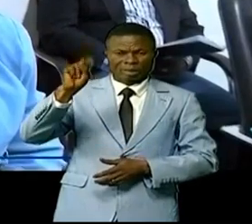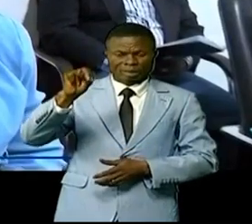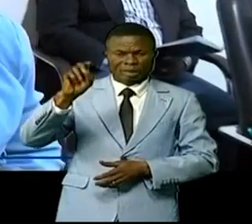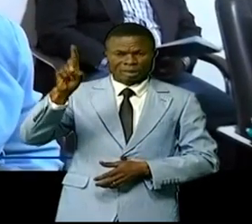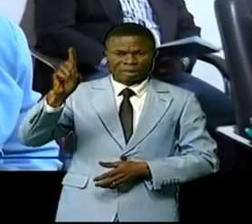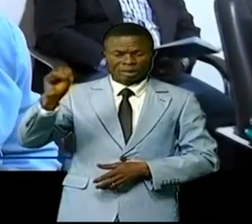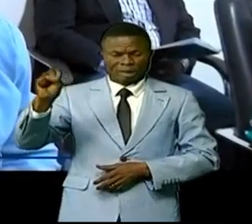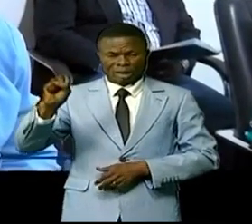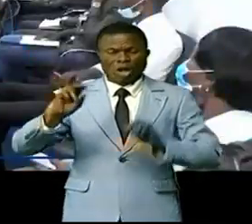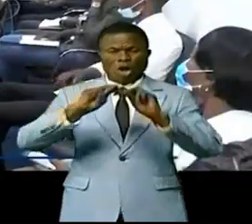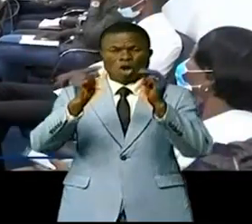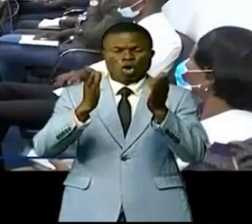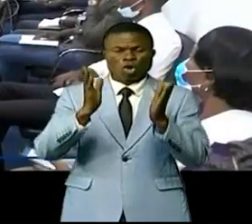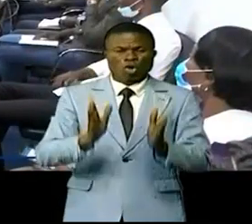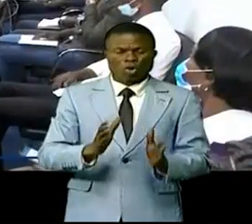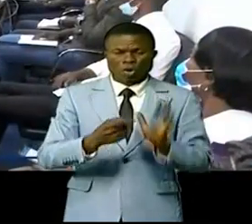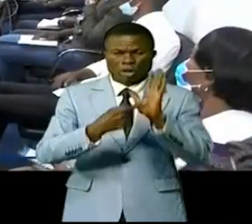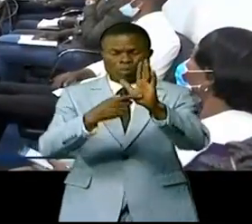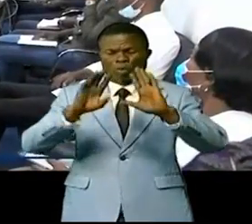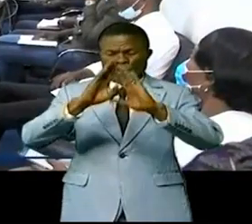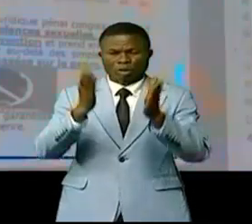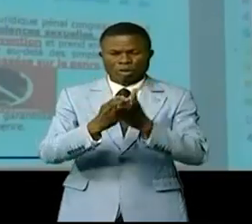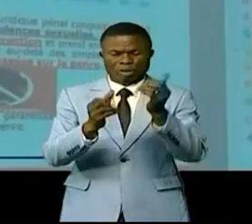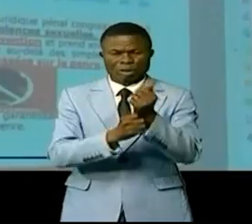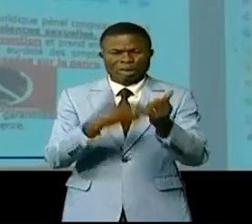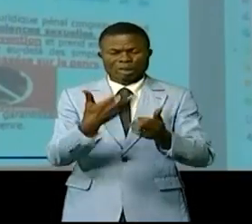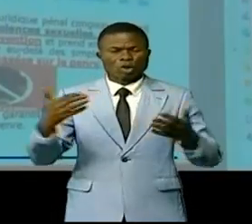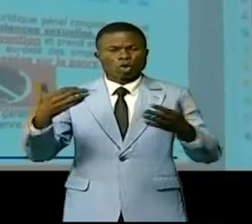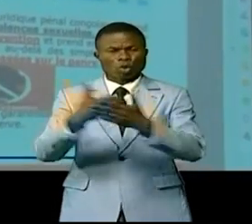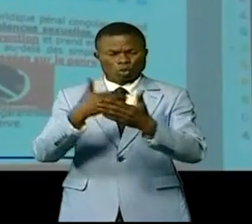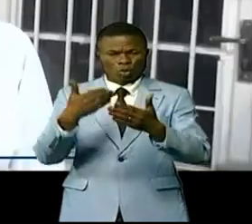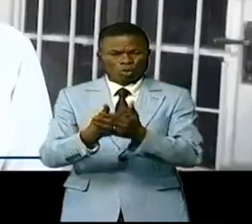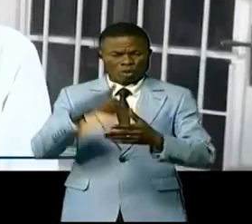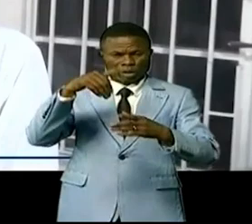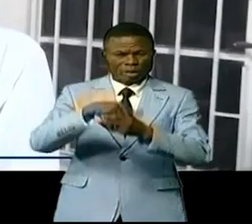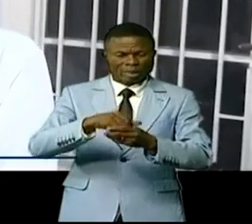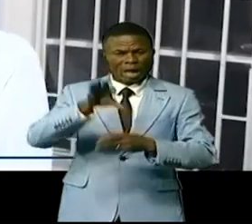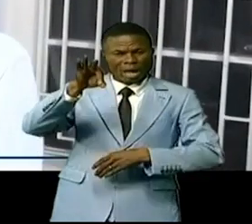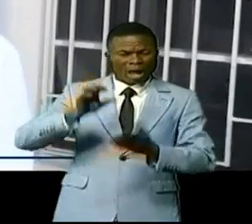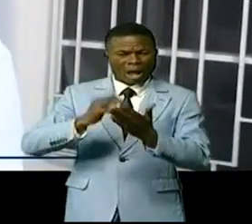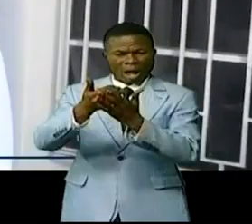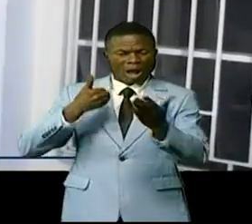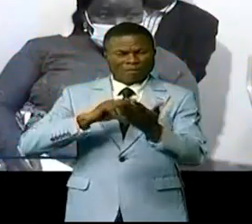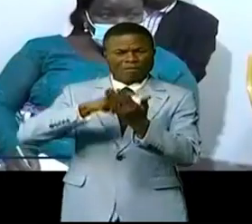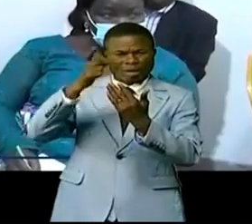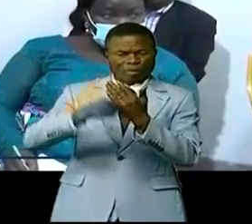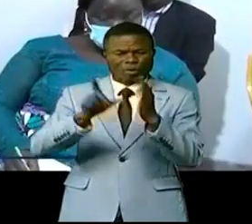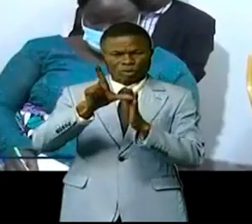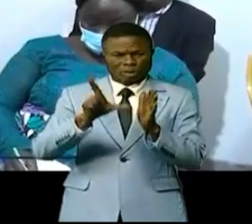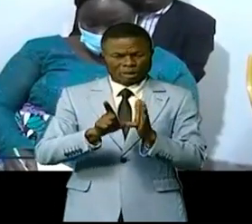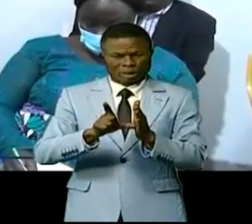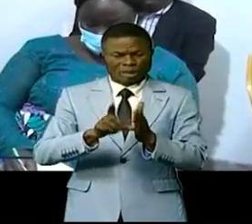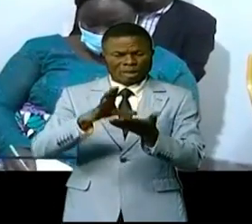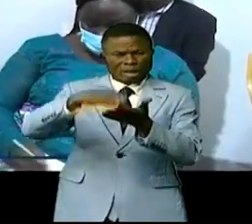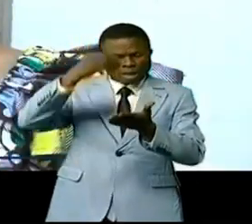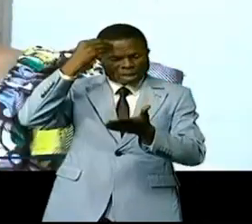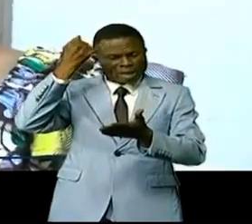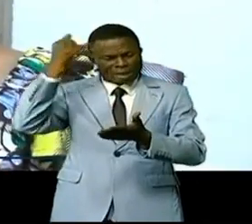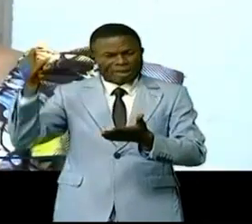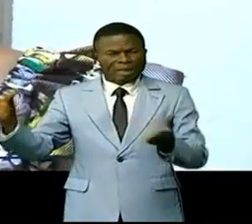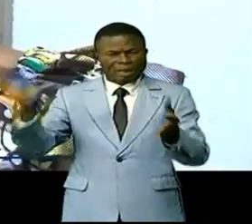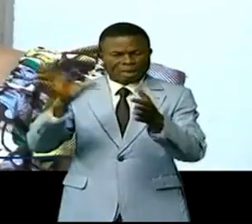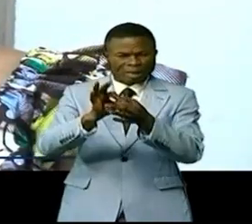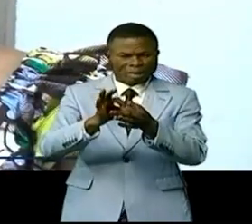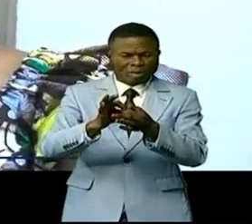cette structure ont présenté à l'assistance toutes les innovations contenues dans cet avant-projet de loi et aussi recueilli leurs avis pour